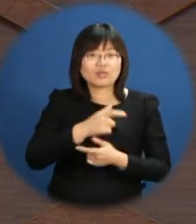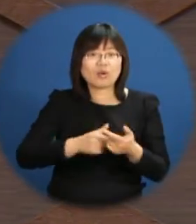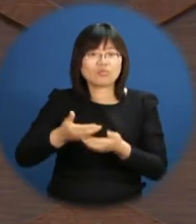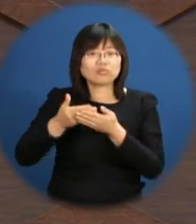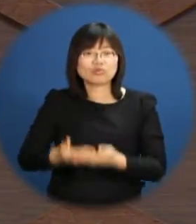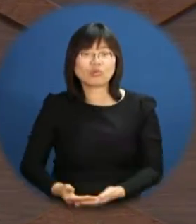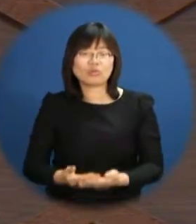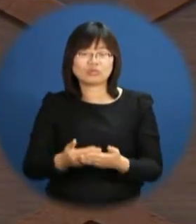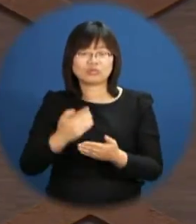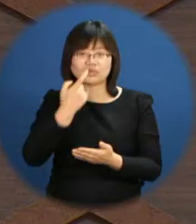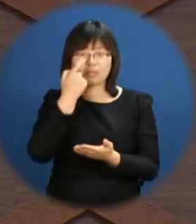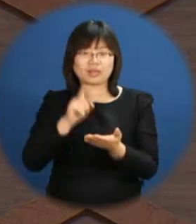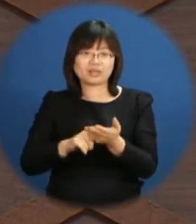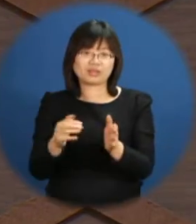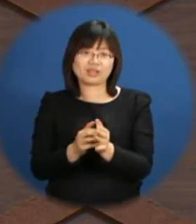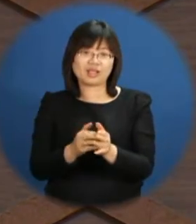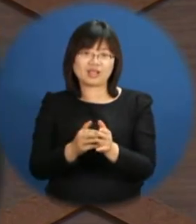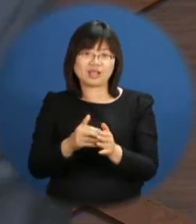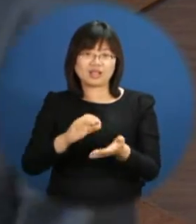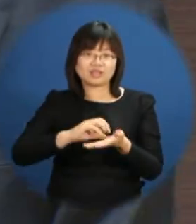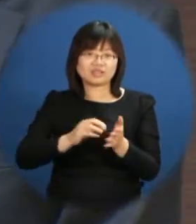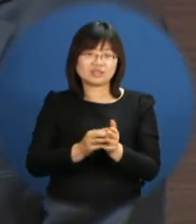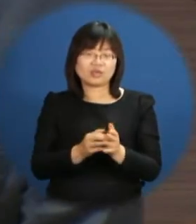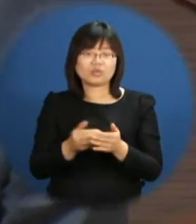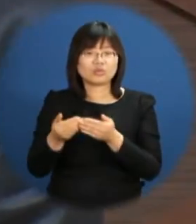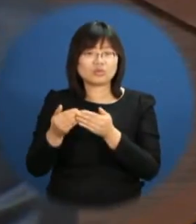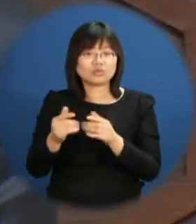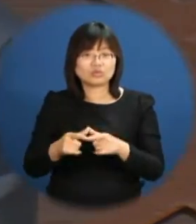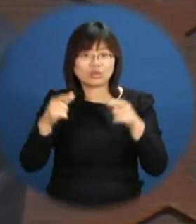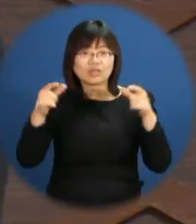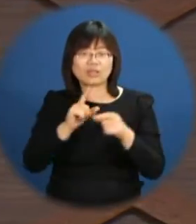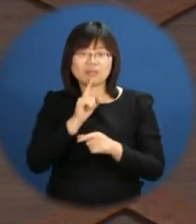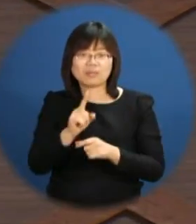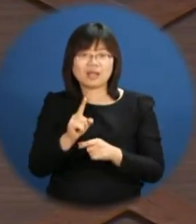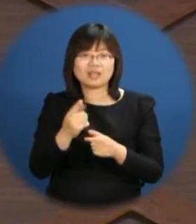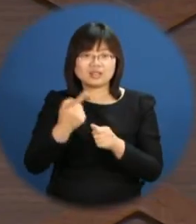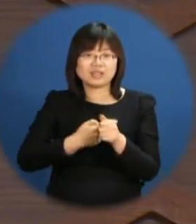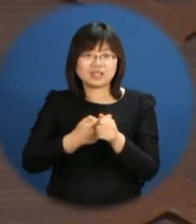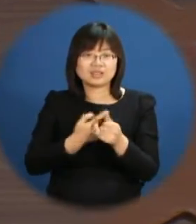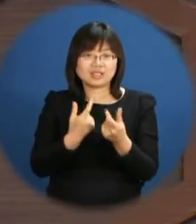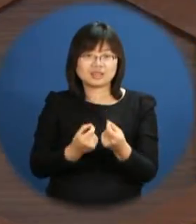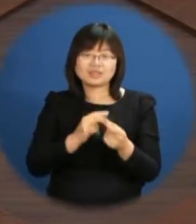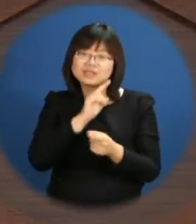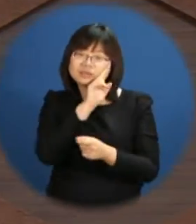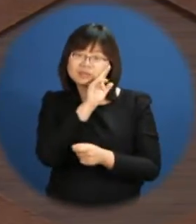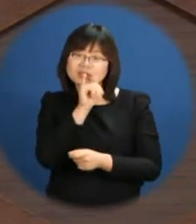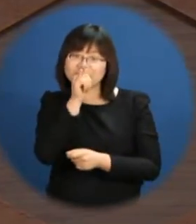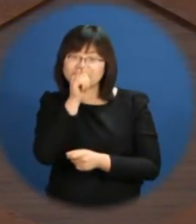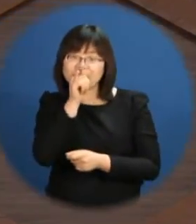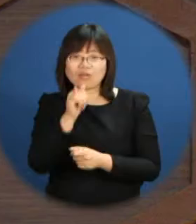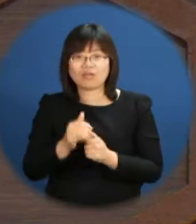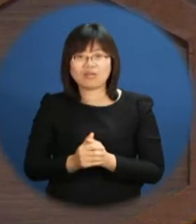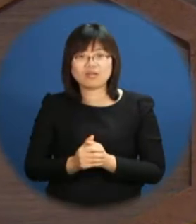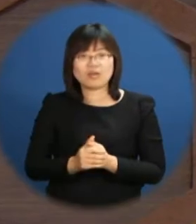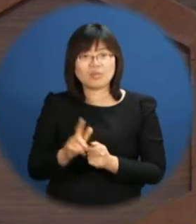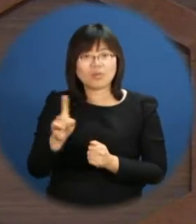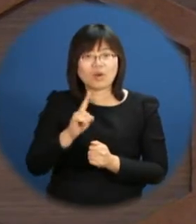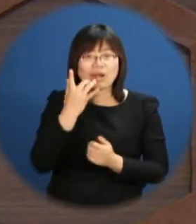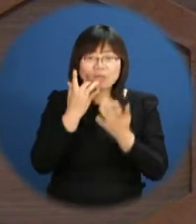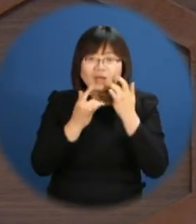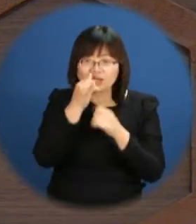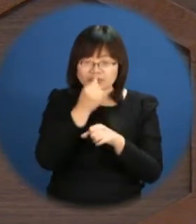발견했습니다 질량이 늘어난다는 것을 발견했고 그러면 자연이 이제 이런 의문이 나오죠 아니 뭐가